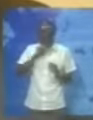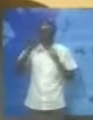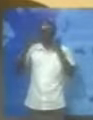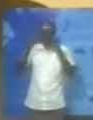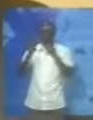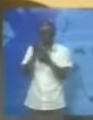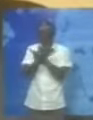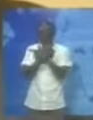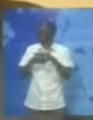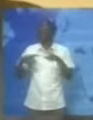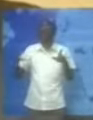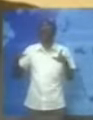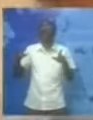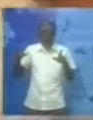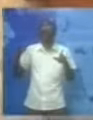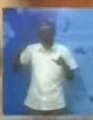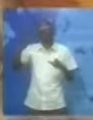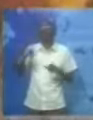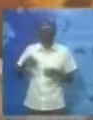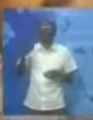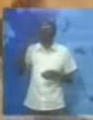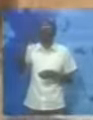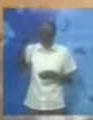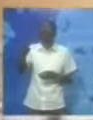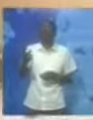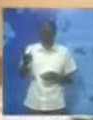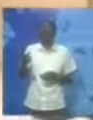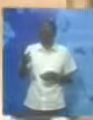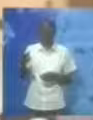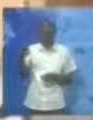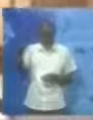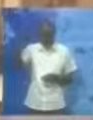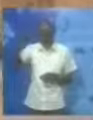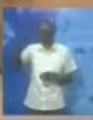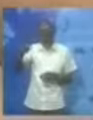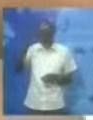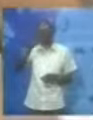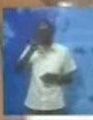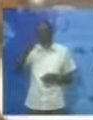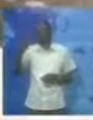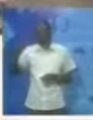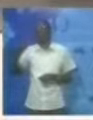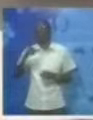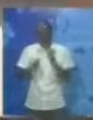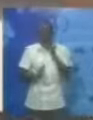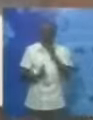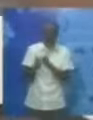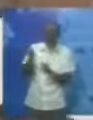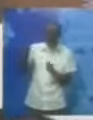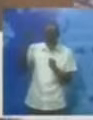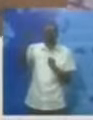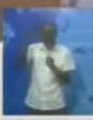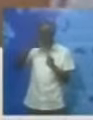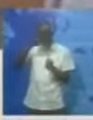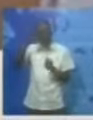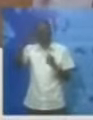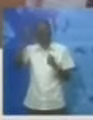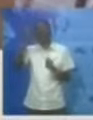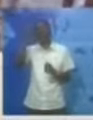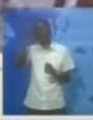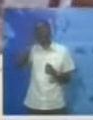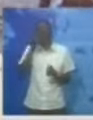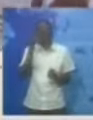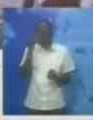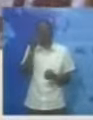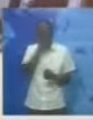cours aux gens de me cataloguer. De l'abstrait au figuratif en passant par l'art décoratif, l'essentiel pour